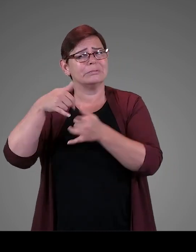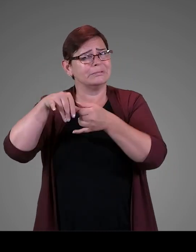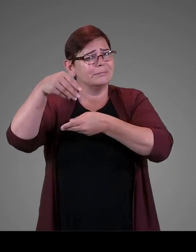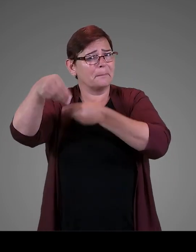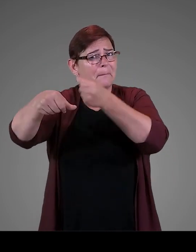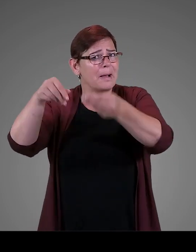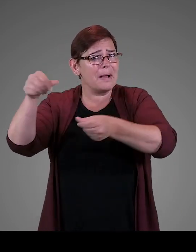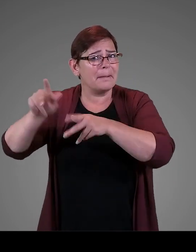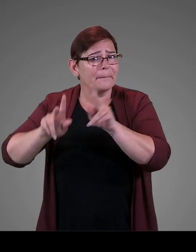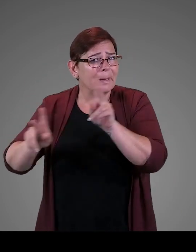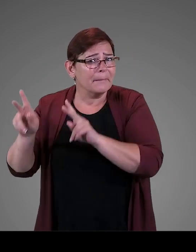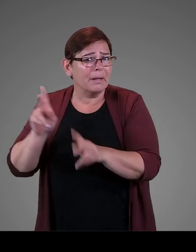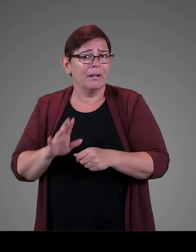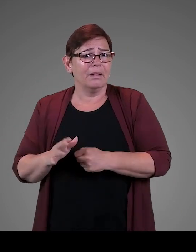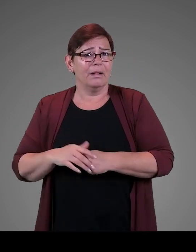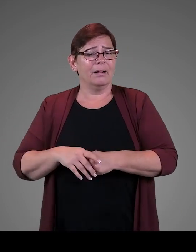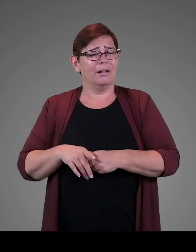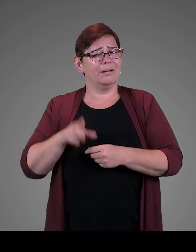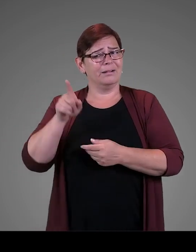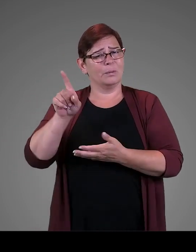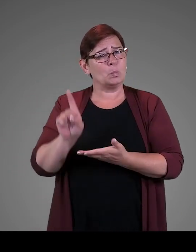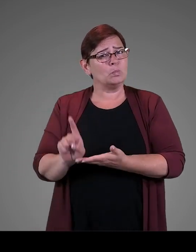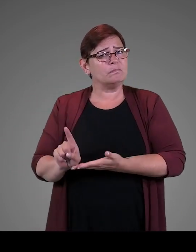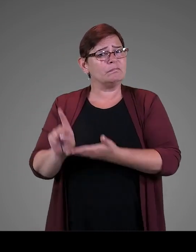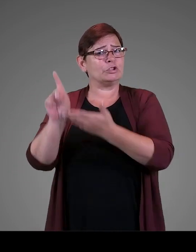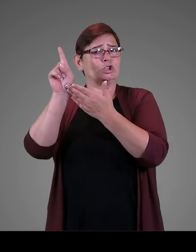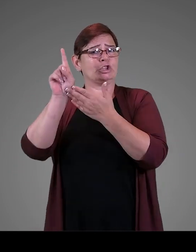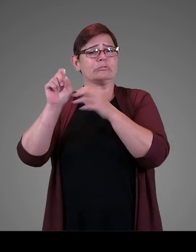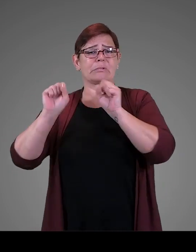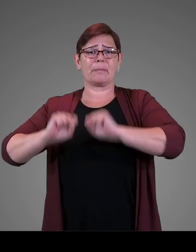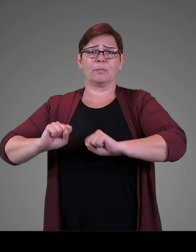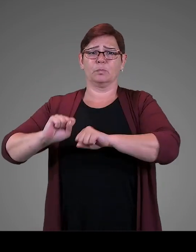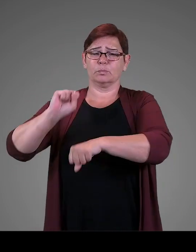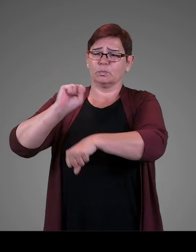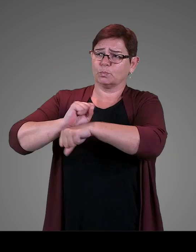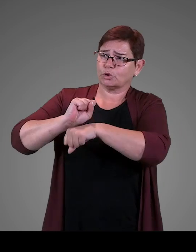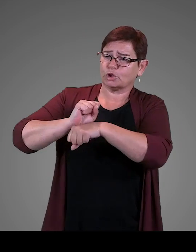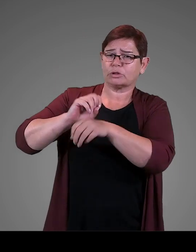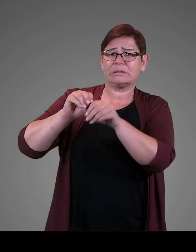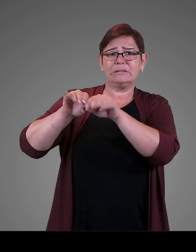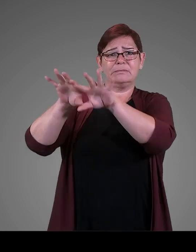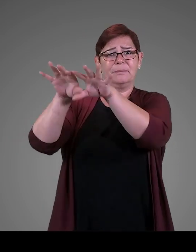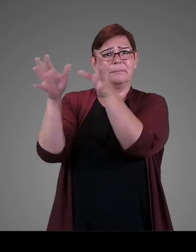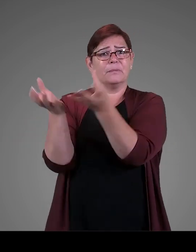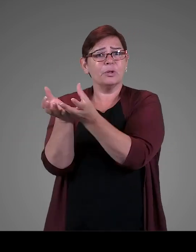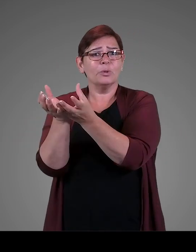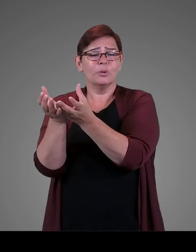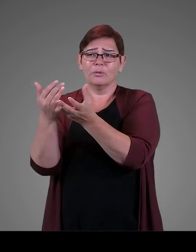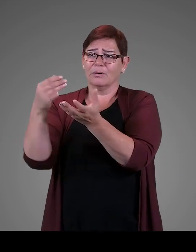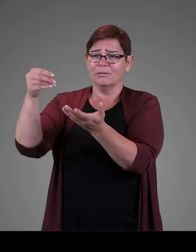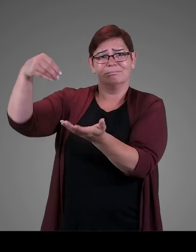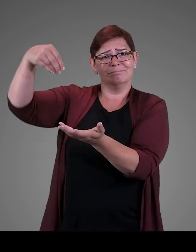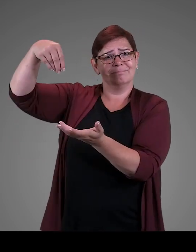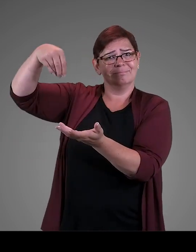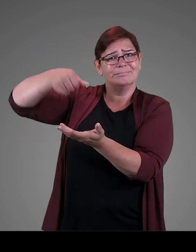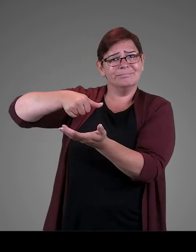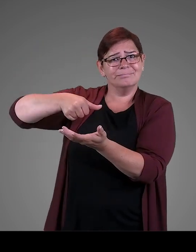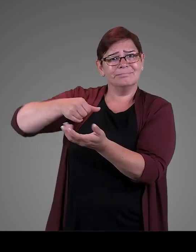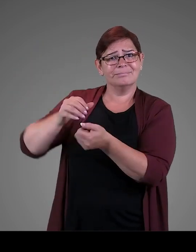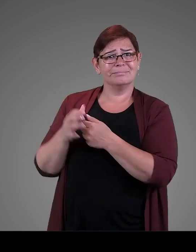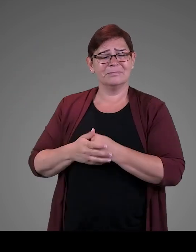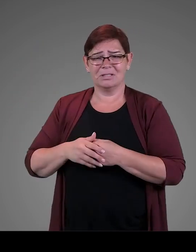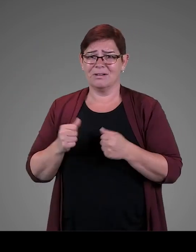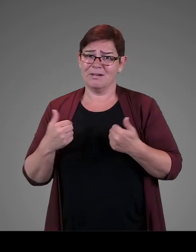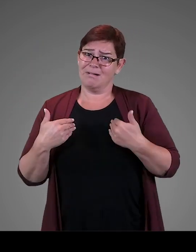des gens aussi. Puis ça, c'est un privilège de pouvoir travailler dans le milieu puis être payé. Puis moi, comme